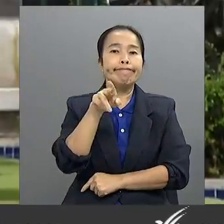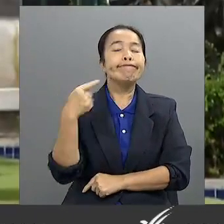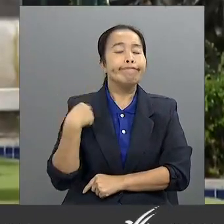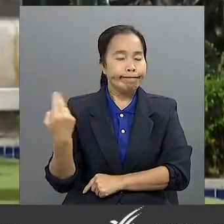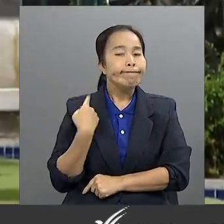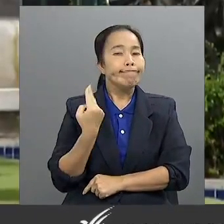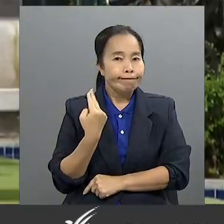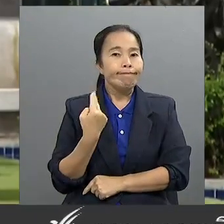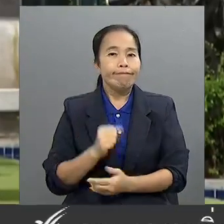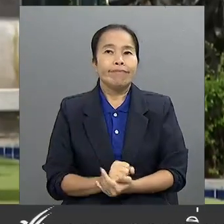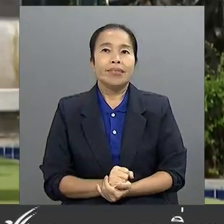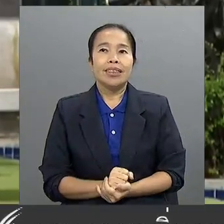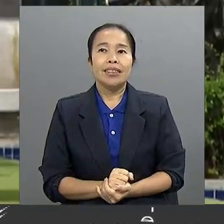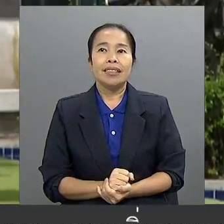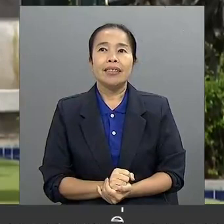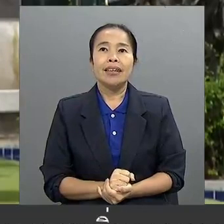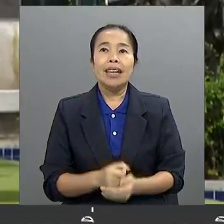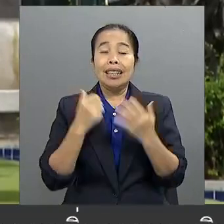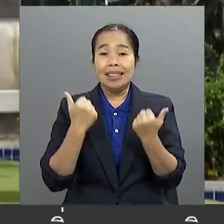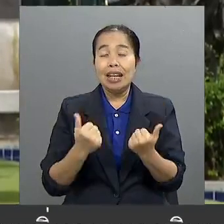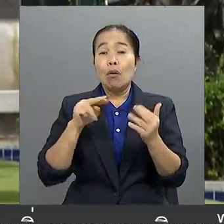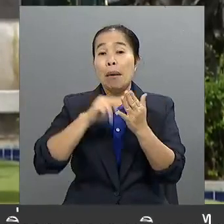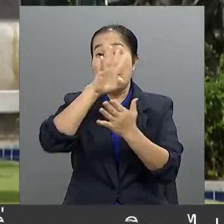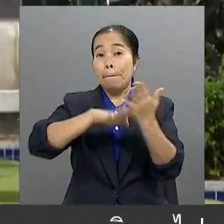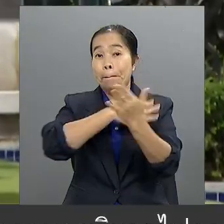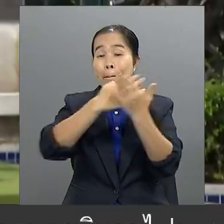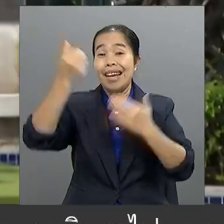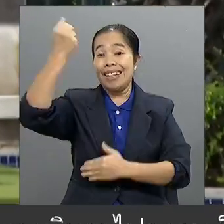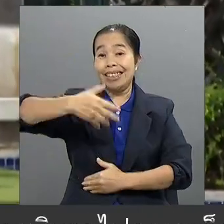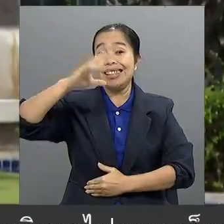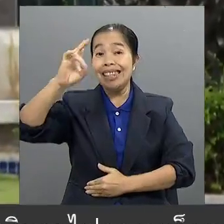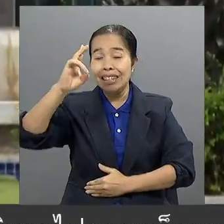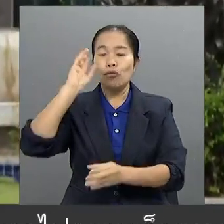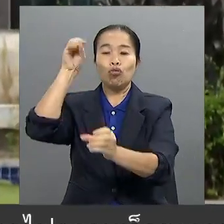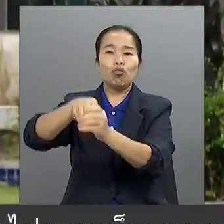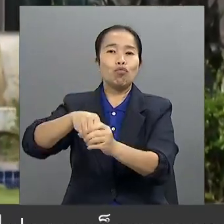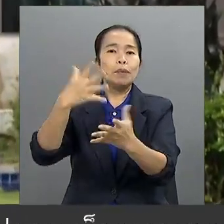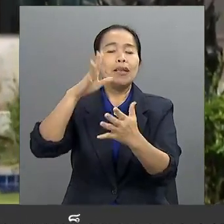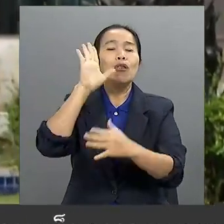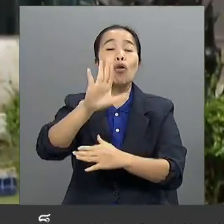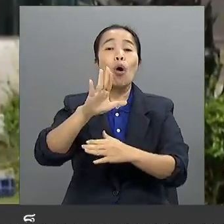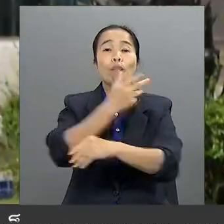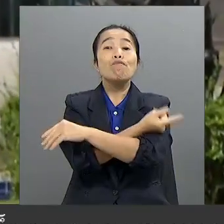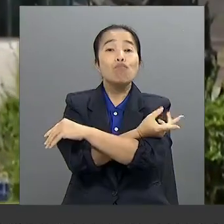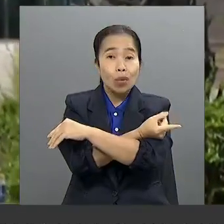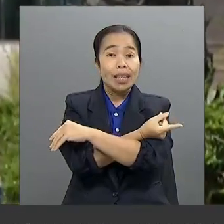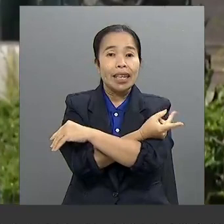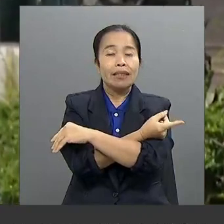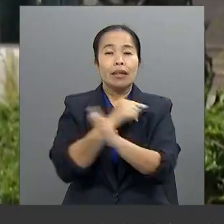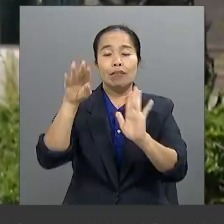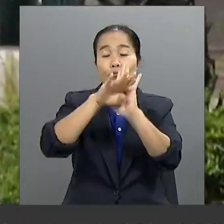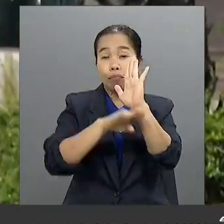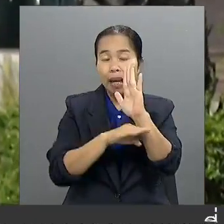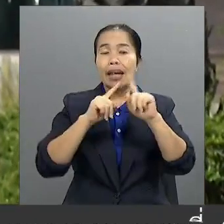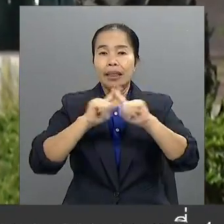แม้จะไม่ได้อยู่1ใน7แผนที่ภาคธุรกิจเอกชนของจังหวัดภูเก็ตนั้นหยิบยกขึ้นมาเป็นตัวชูโรงนะคะแต่ธุรกิ